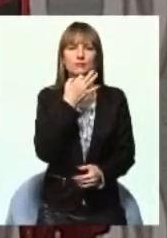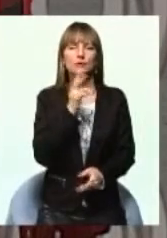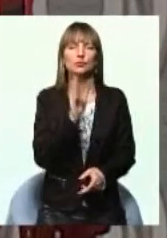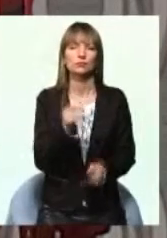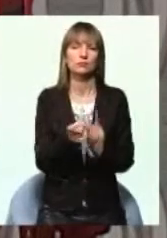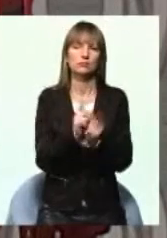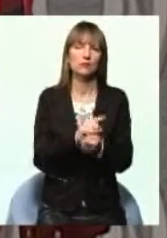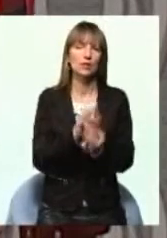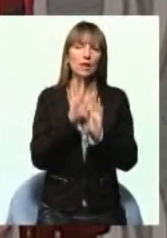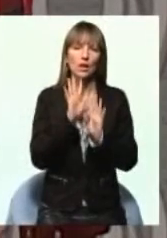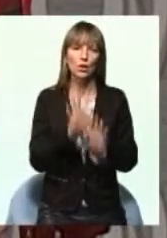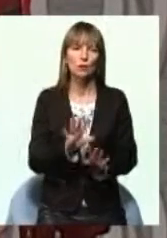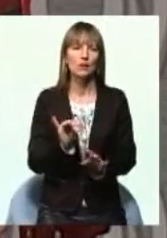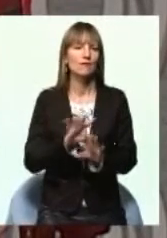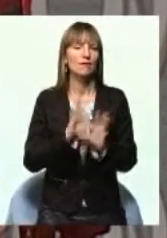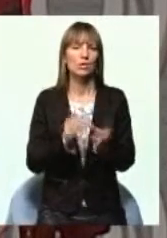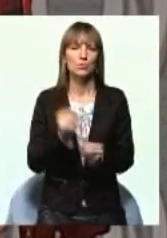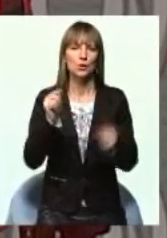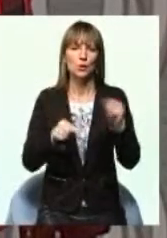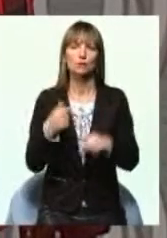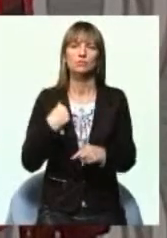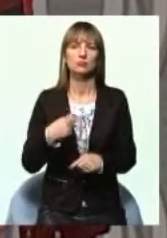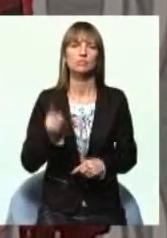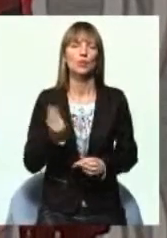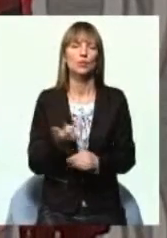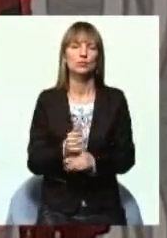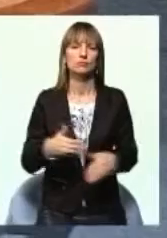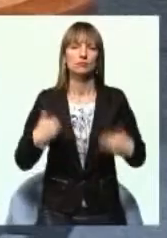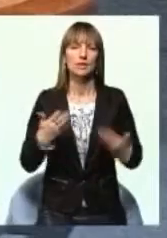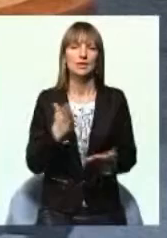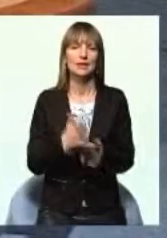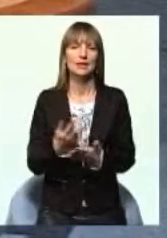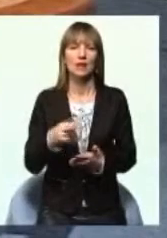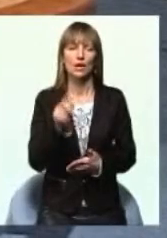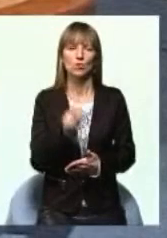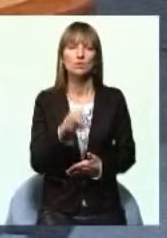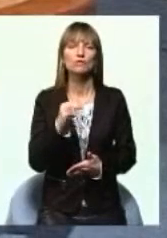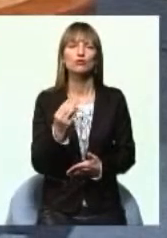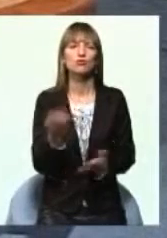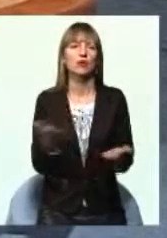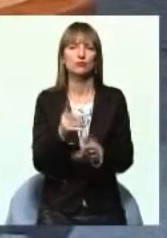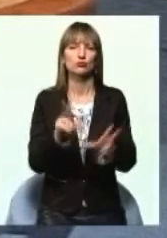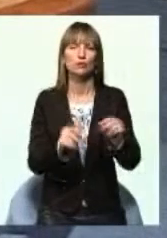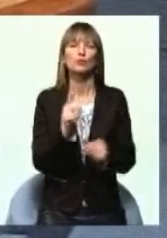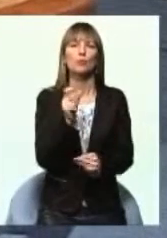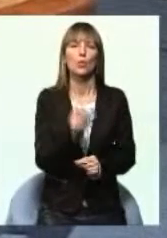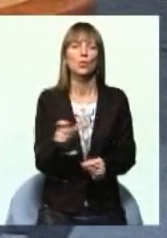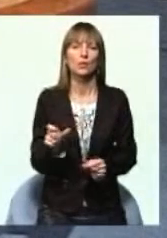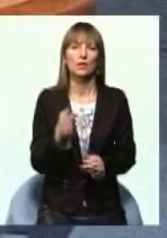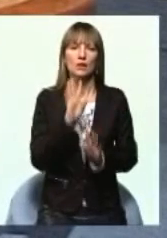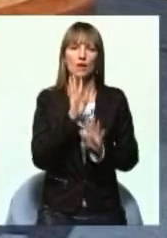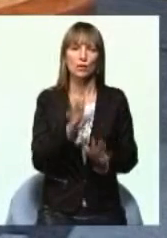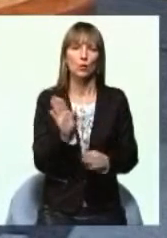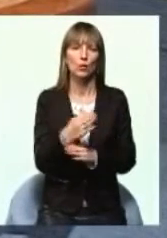його навпаки не обожнює. Та й взагалі дощ насправді є дуже корисним для людей. Саш, як ти вважаєш, чому люди не